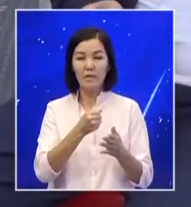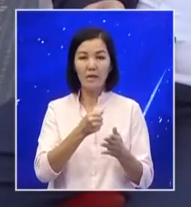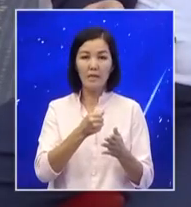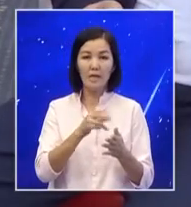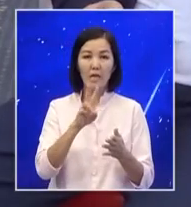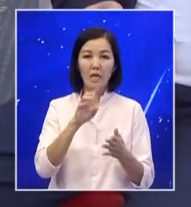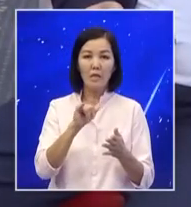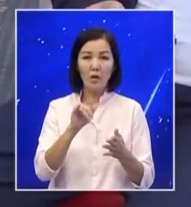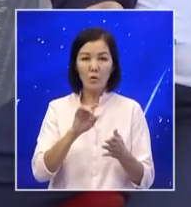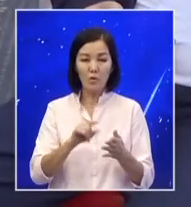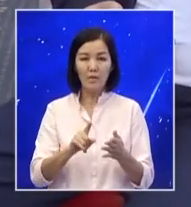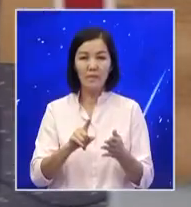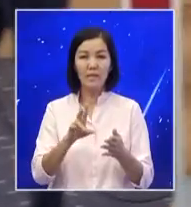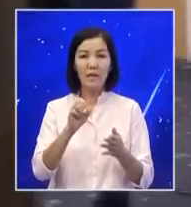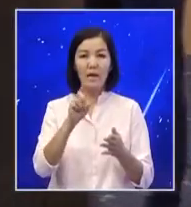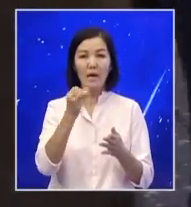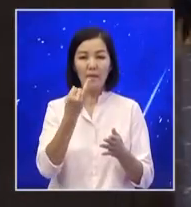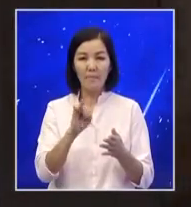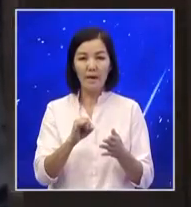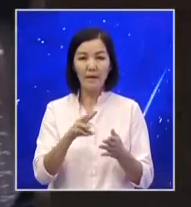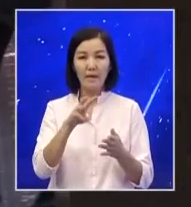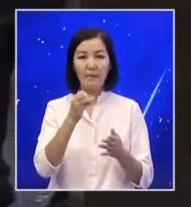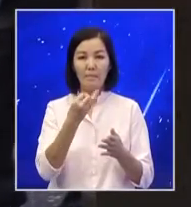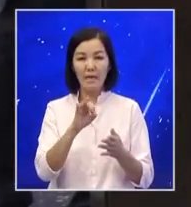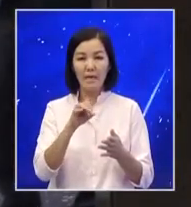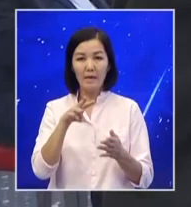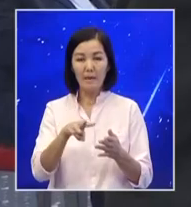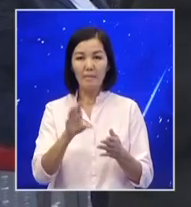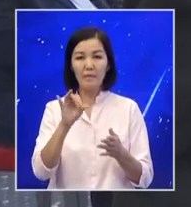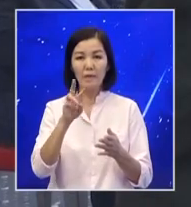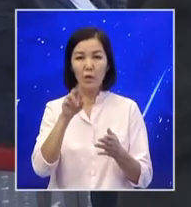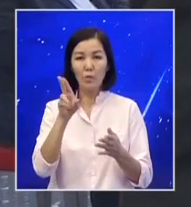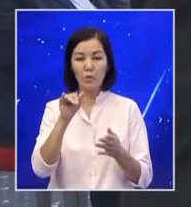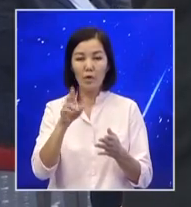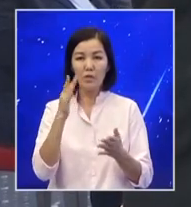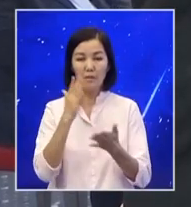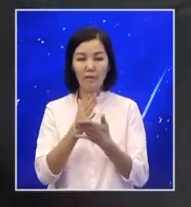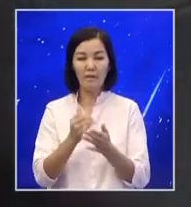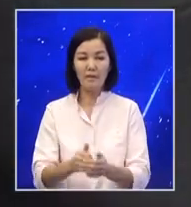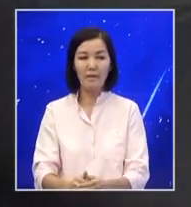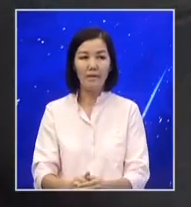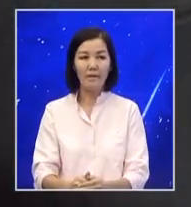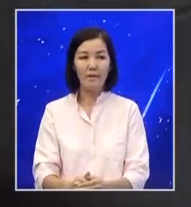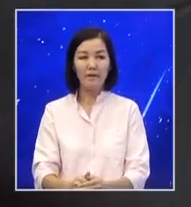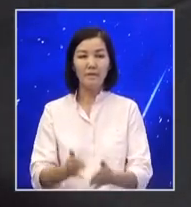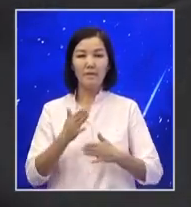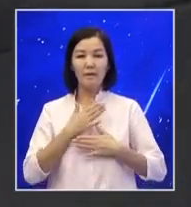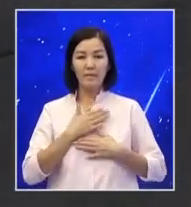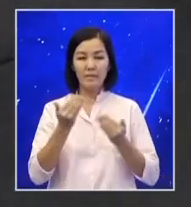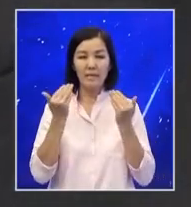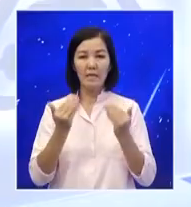Наурыз Қылышбаев, Абай Құранбеков, Мейрам Жанаділов пен Сандуғаш Дүйсеновалар бар. Біз енді